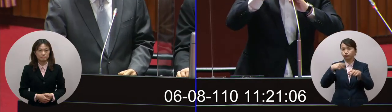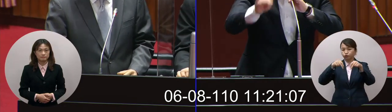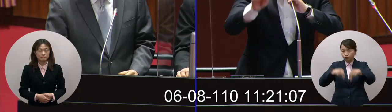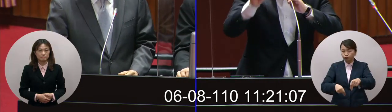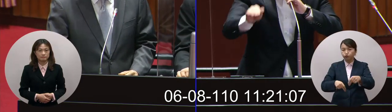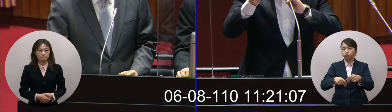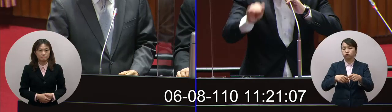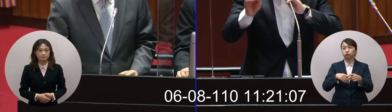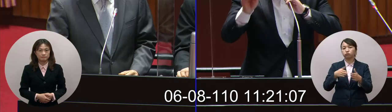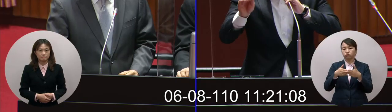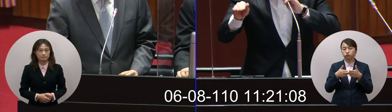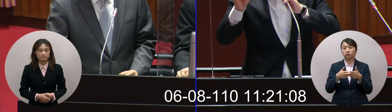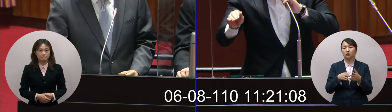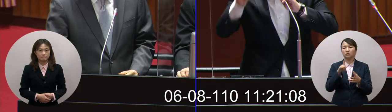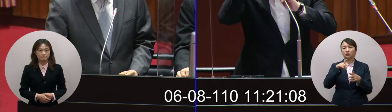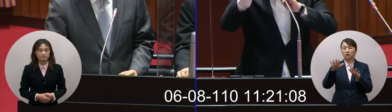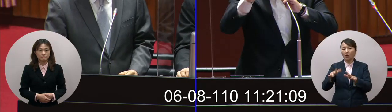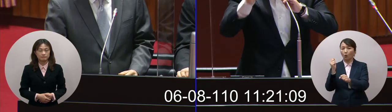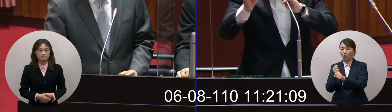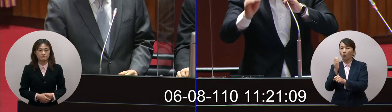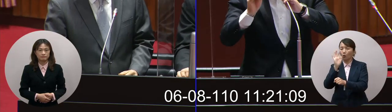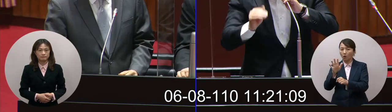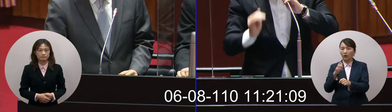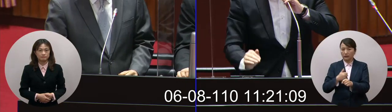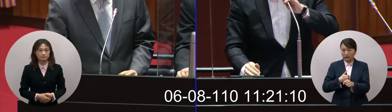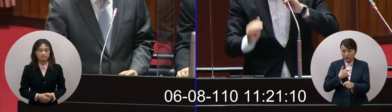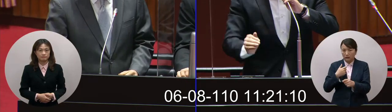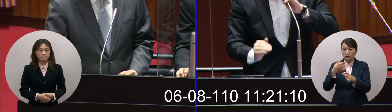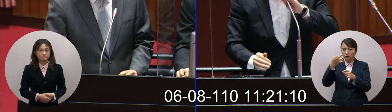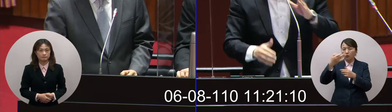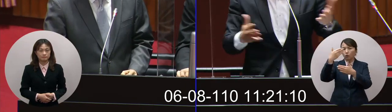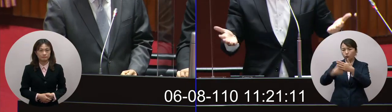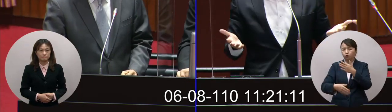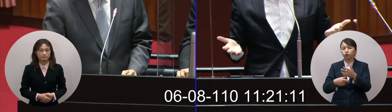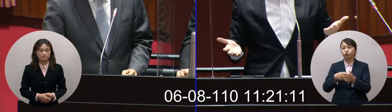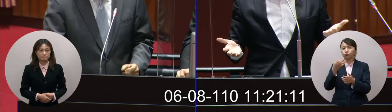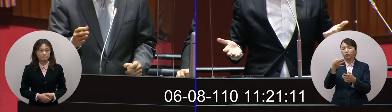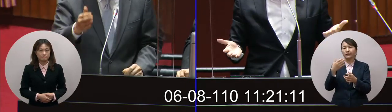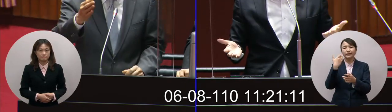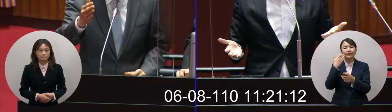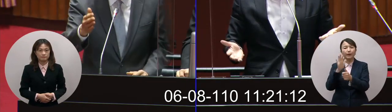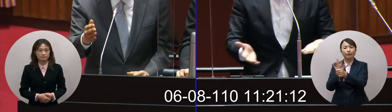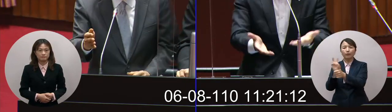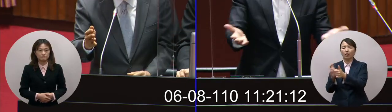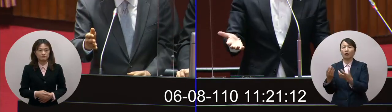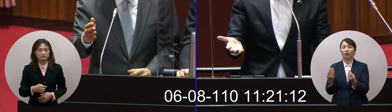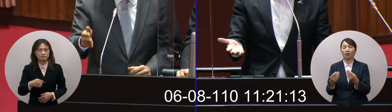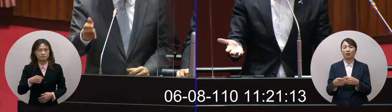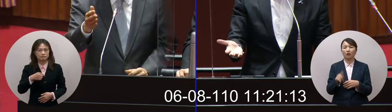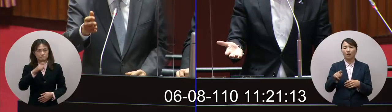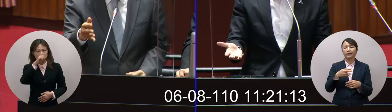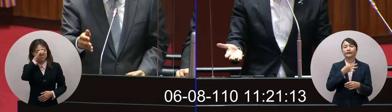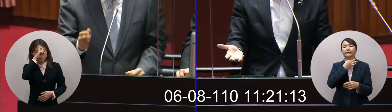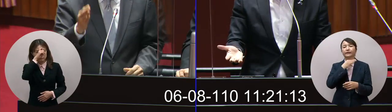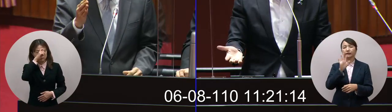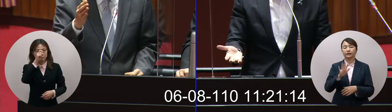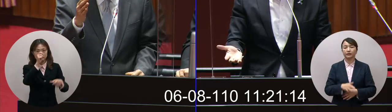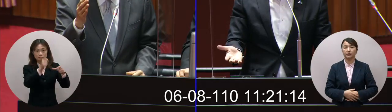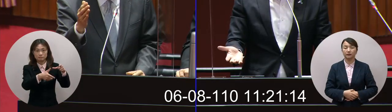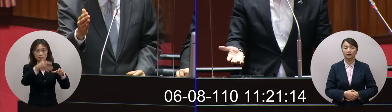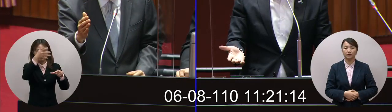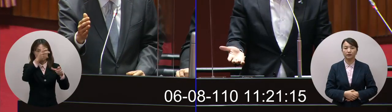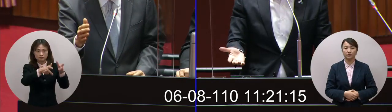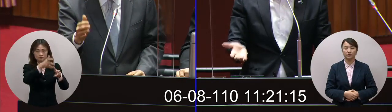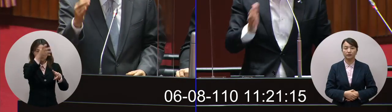是在职现在就业状况，他实质所得减少的部分，就无人卡无。 哎、欸，我是希望雇主 没有纾困到啊。